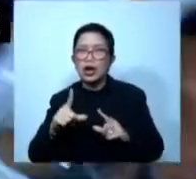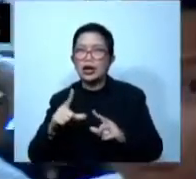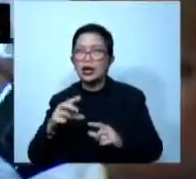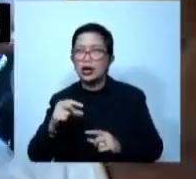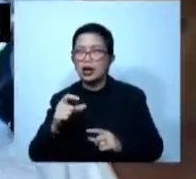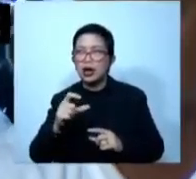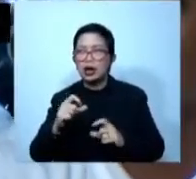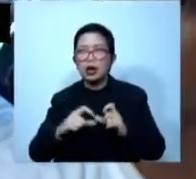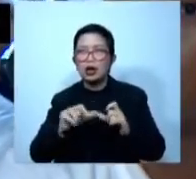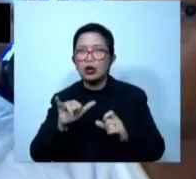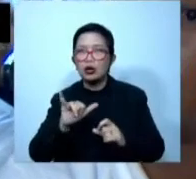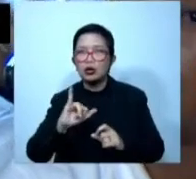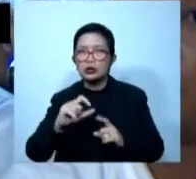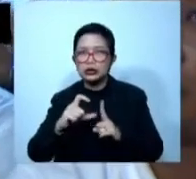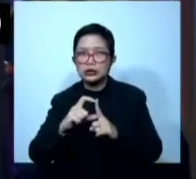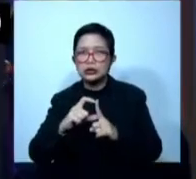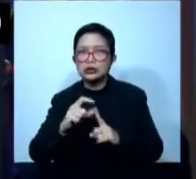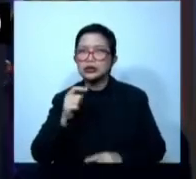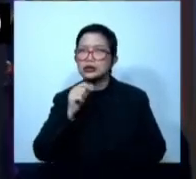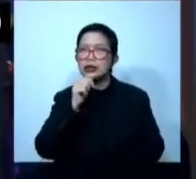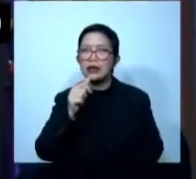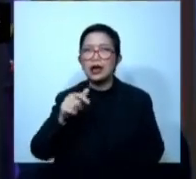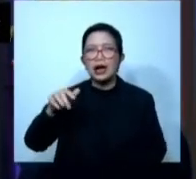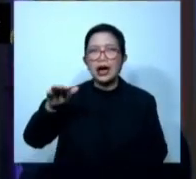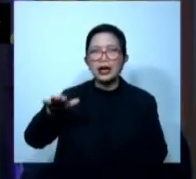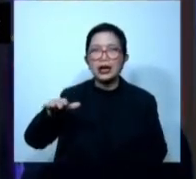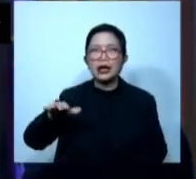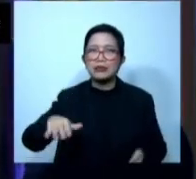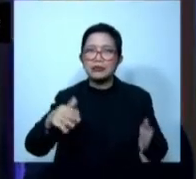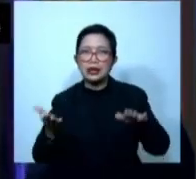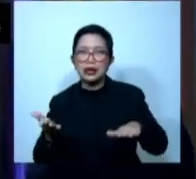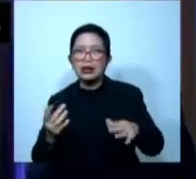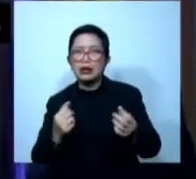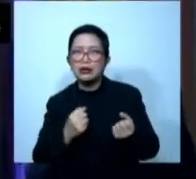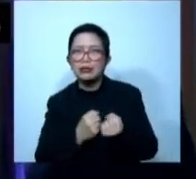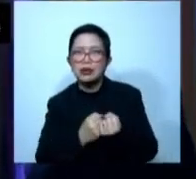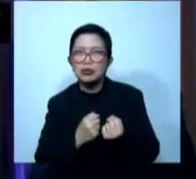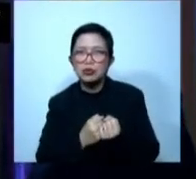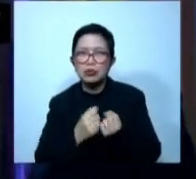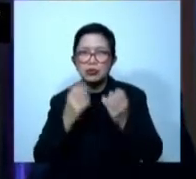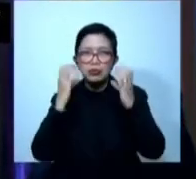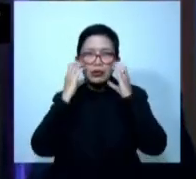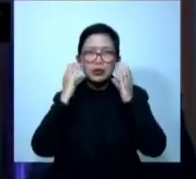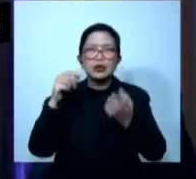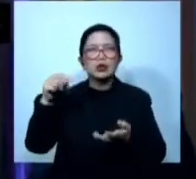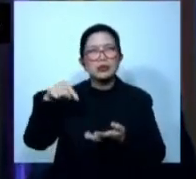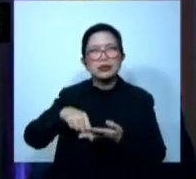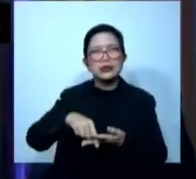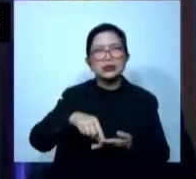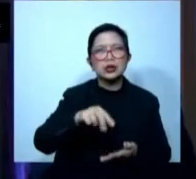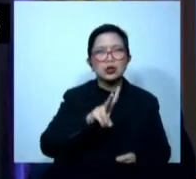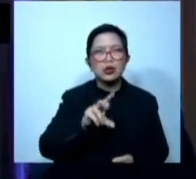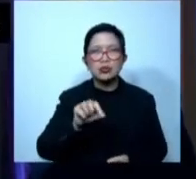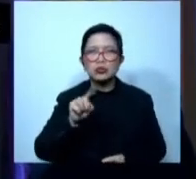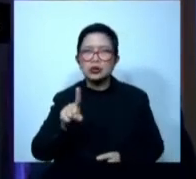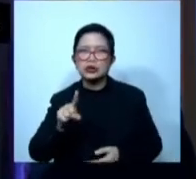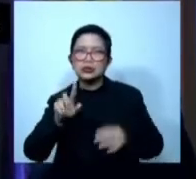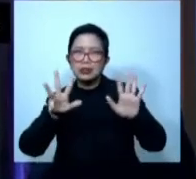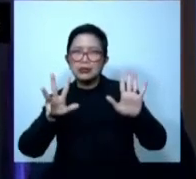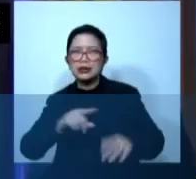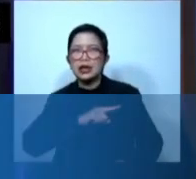yang meninggal, pendukung Pak Prabowo di Pilpres 2019 yang